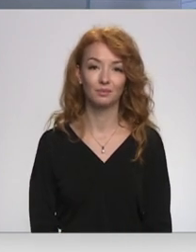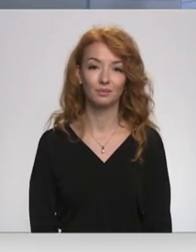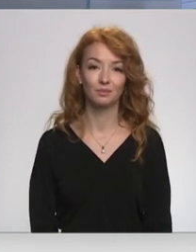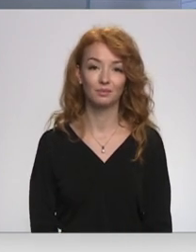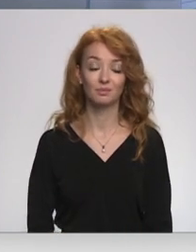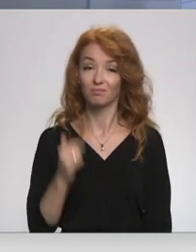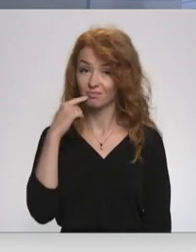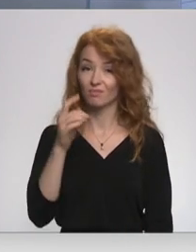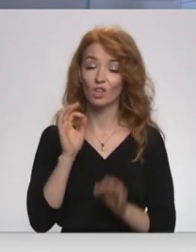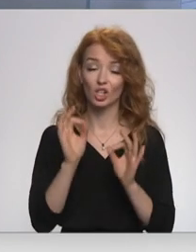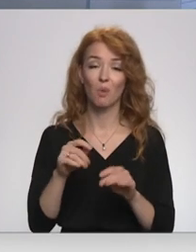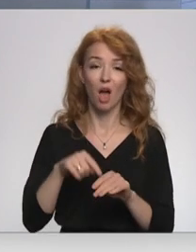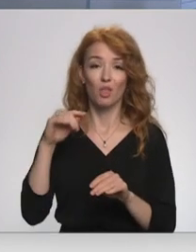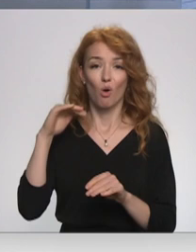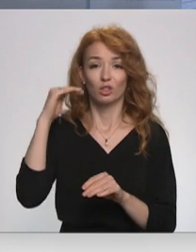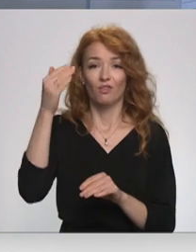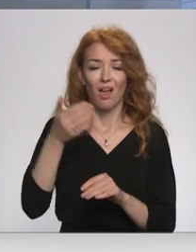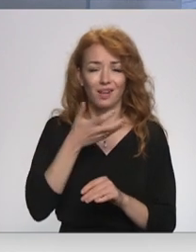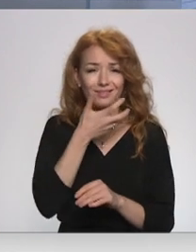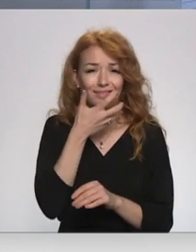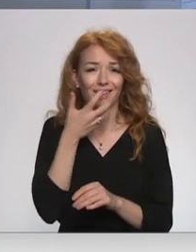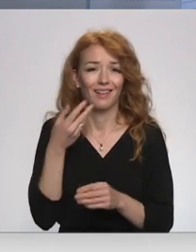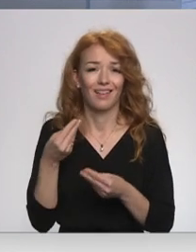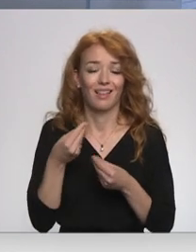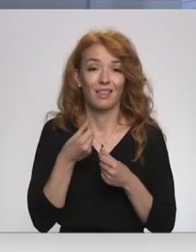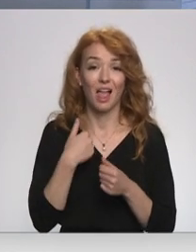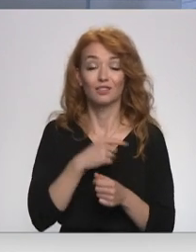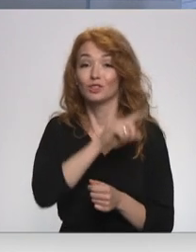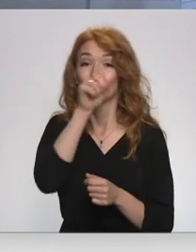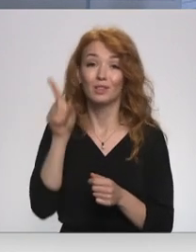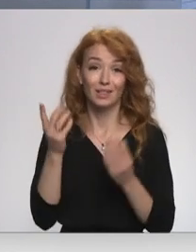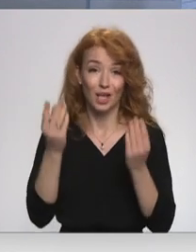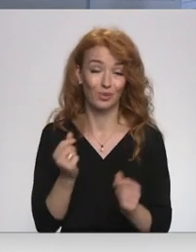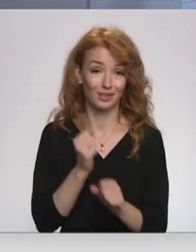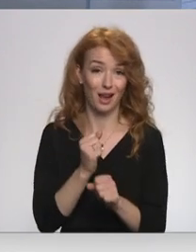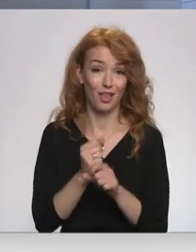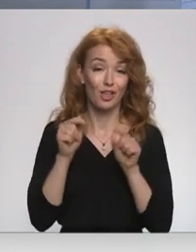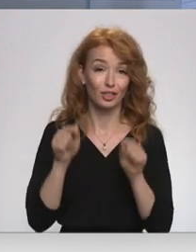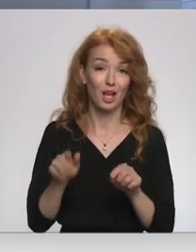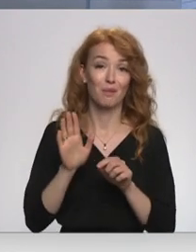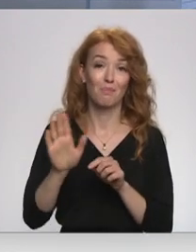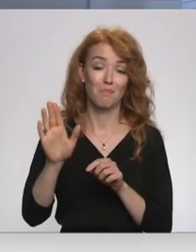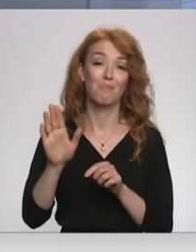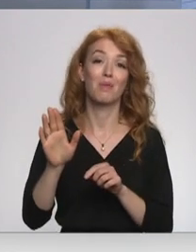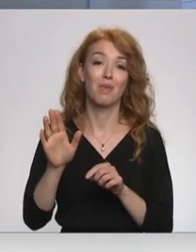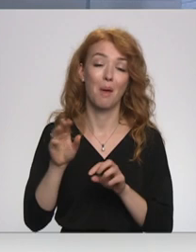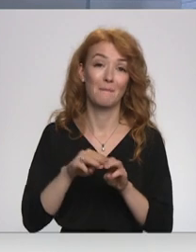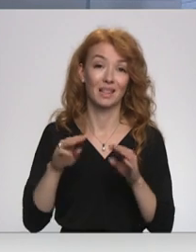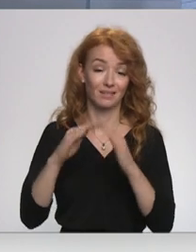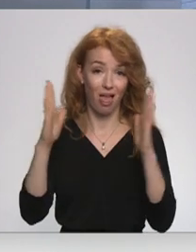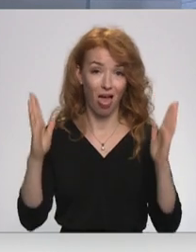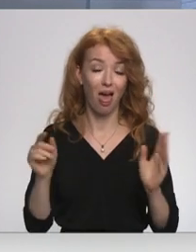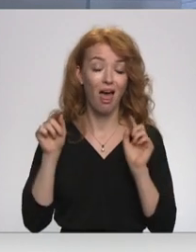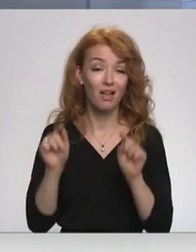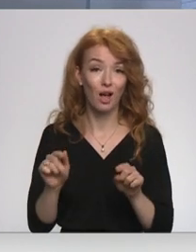Jā, šī atmosfēra bija ārkārtīgi silta. Nu, es visu dienu nostrādāju šeit pie Vestminsteras abatijas, šīs ārkārtīgi vēsturiskās